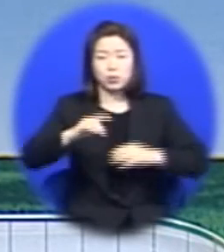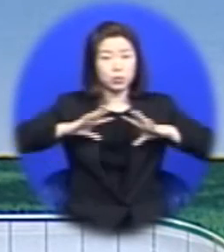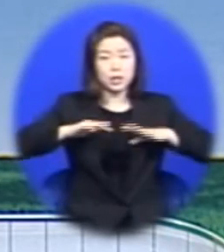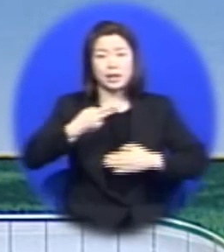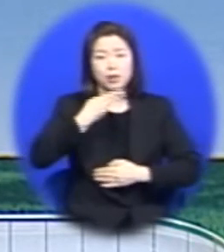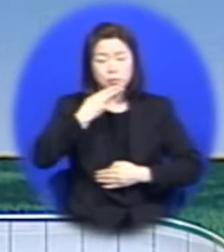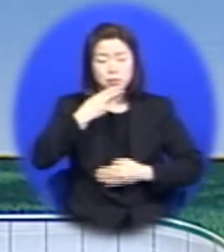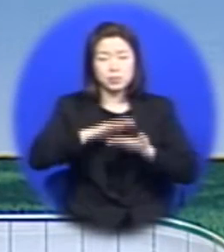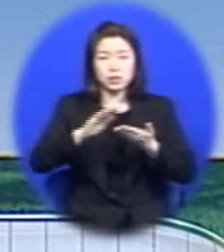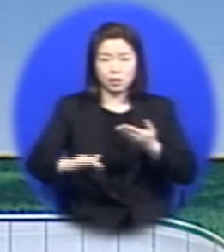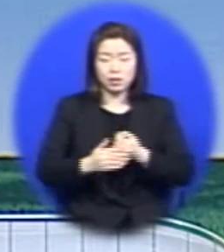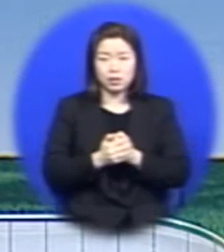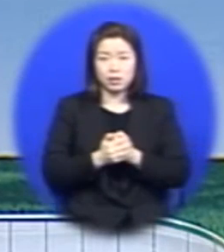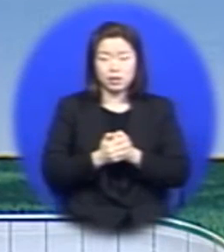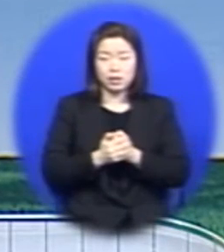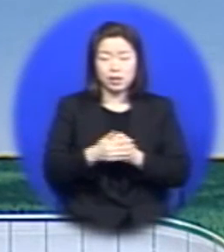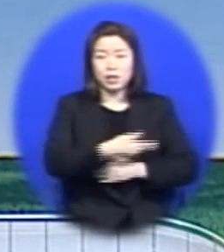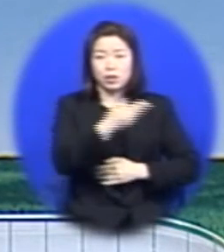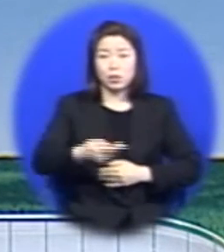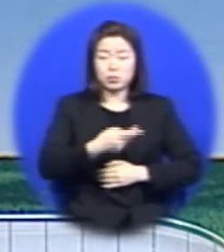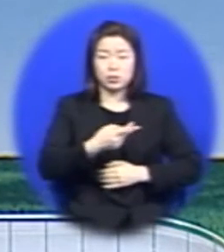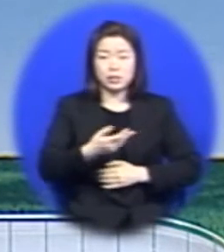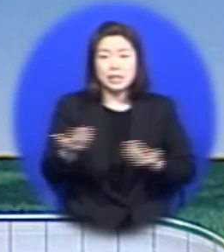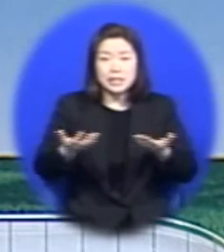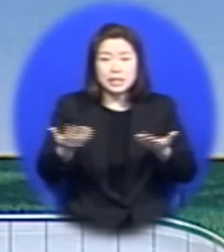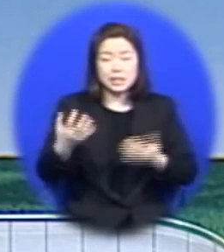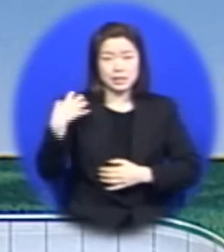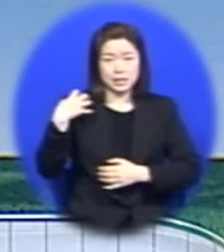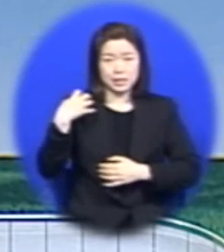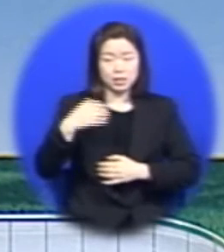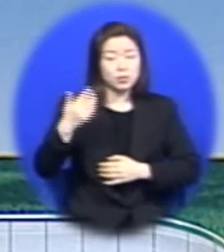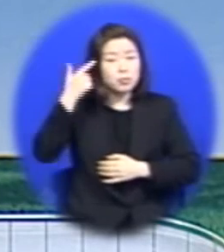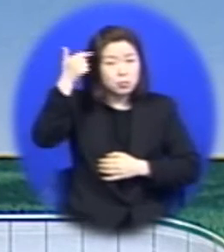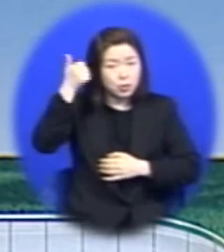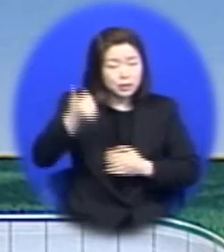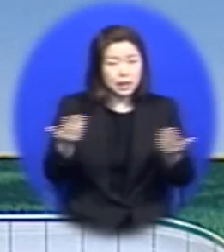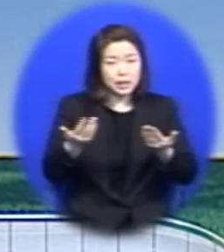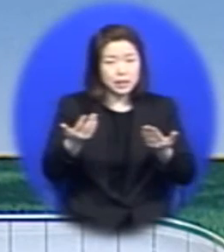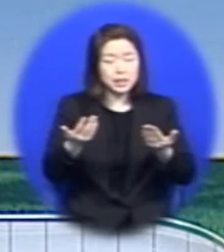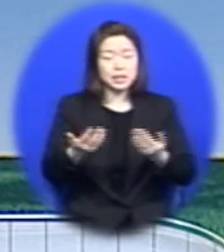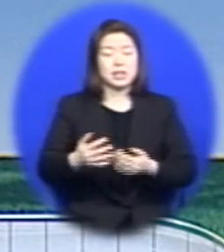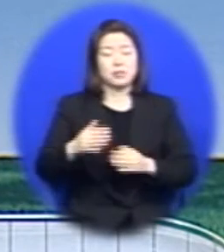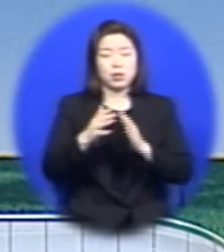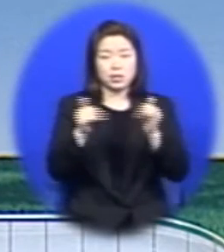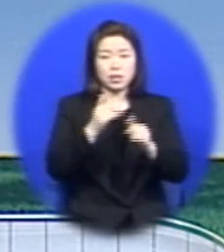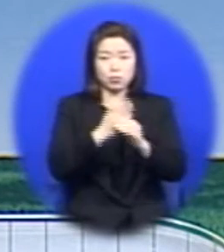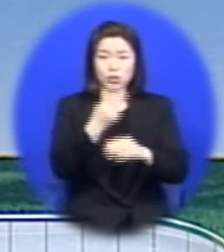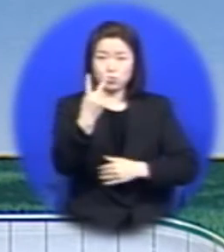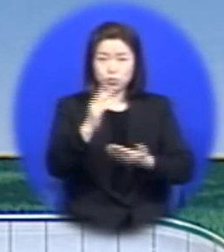않겠습니다. 여러분, 사역자는 두 가지 종류의 사역자가 있습니다. 주의 일을 하는 사역자죠. 하나는